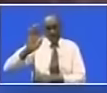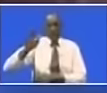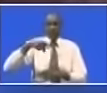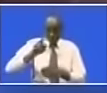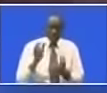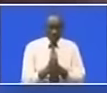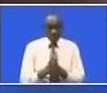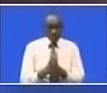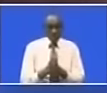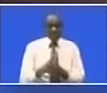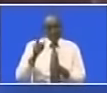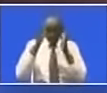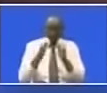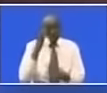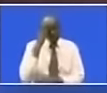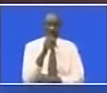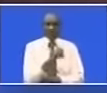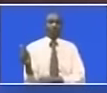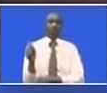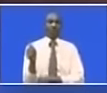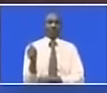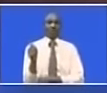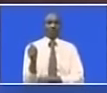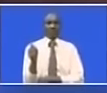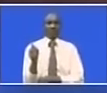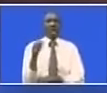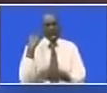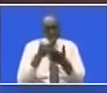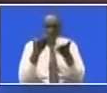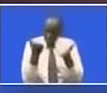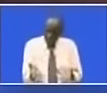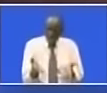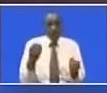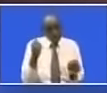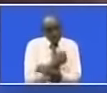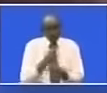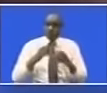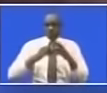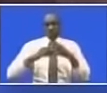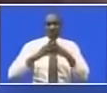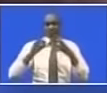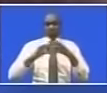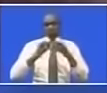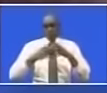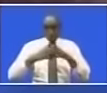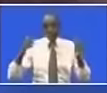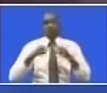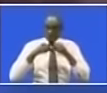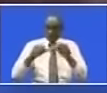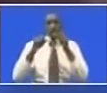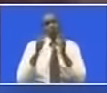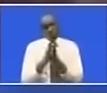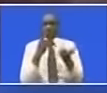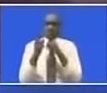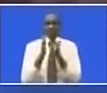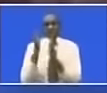na yeye amekuwa ni mtu ambaye anafahamika sana. Kwa hiyo paka sasa hivi malaki hatuwezi kuachana. Sawa, lazima tu tunaendelea